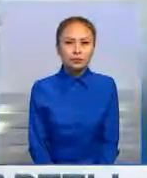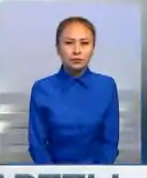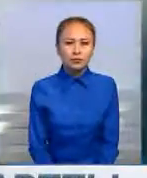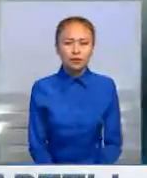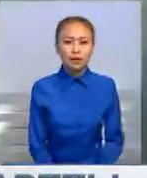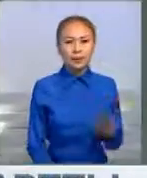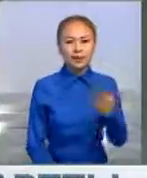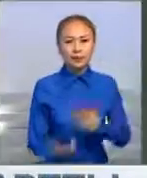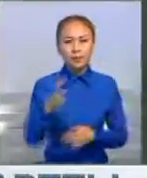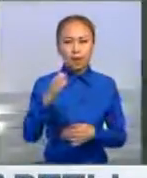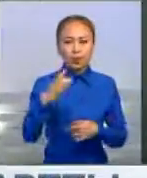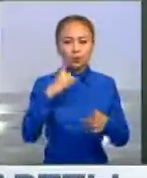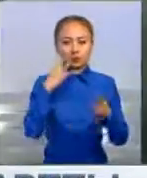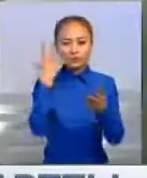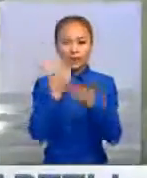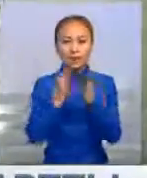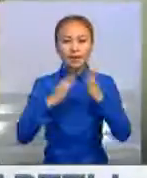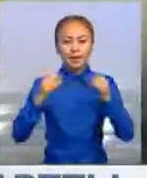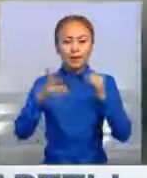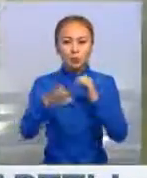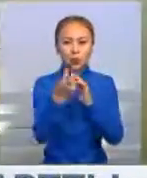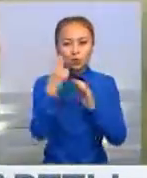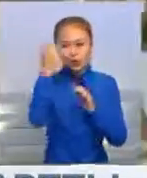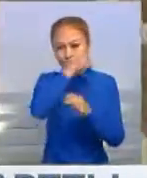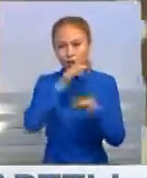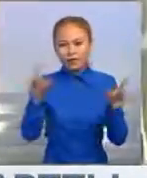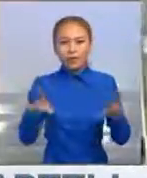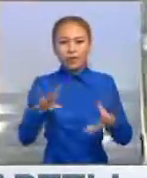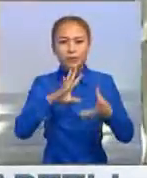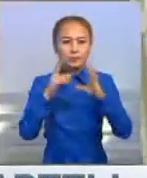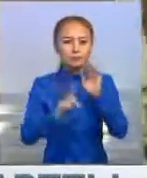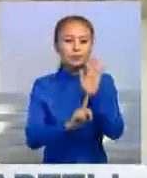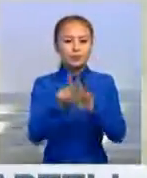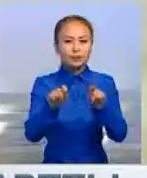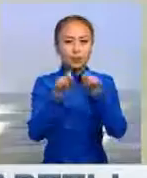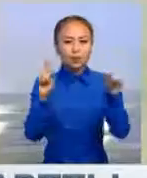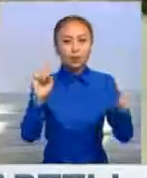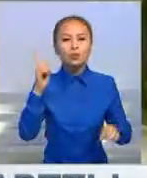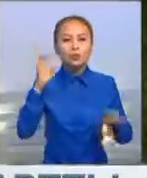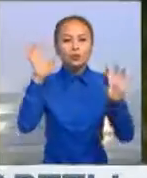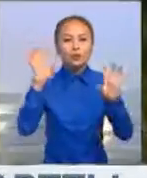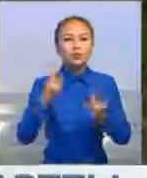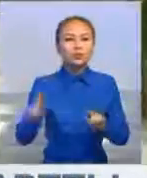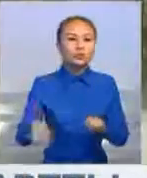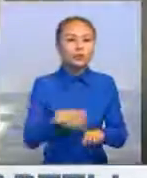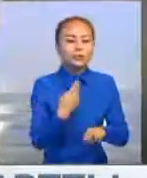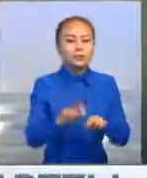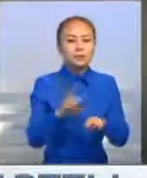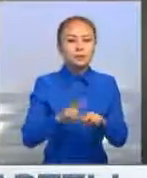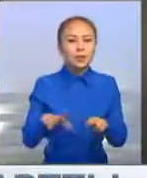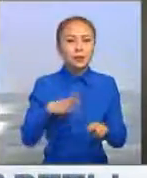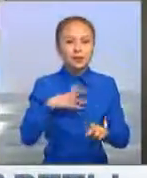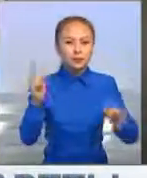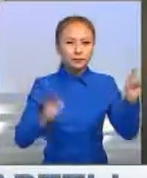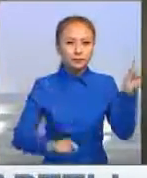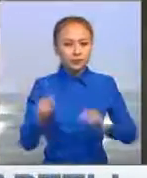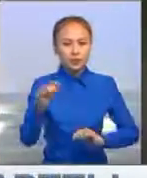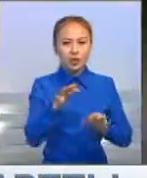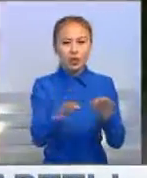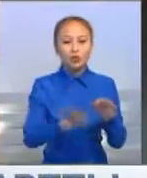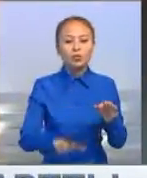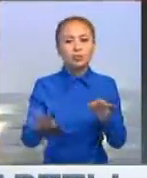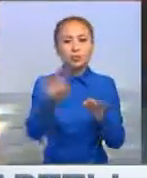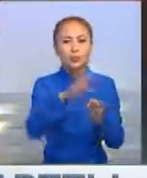Негізі Манус аралындағы лагерді 2012 жылы Австралия билігі ашқан. Өйткені олар заңсыз жолмен келген мигранттарды ел аумағында